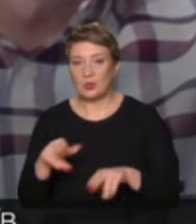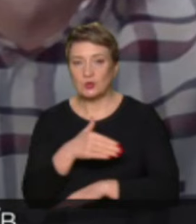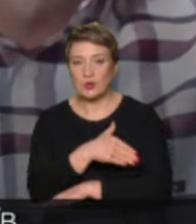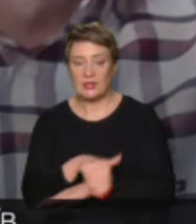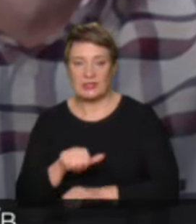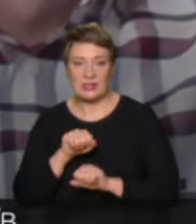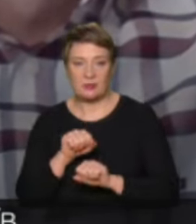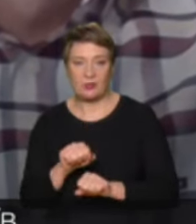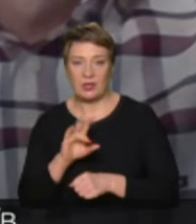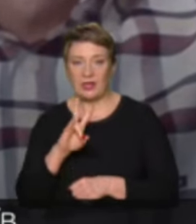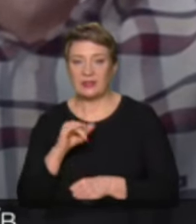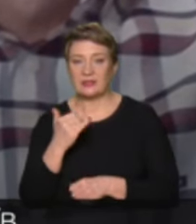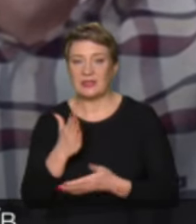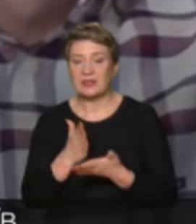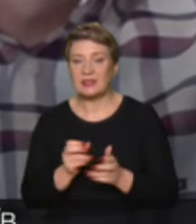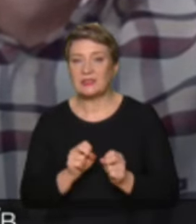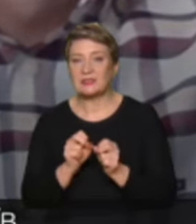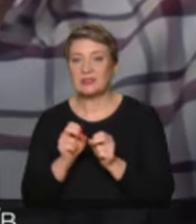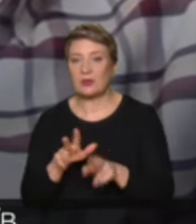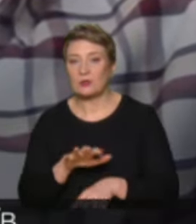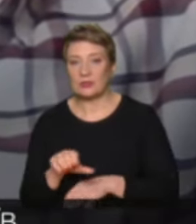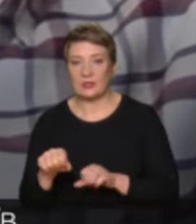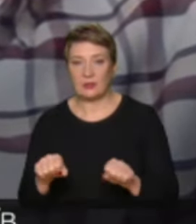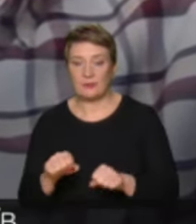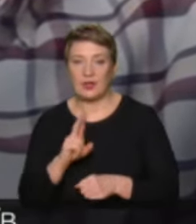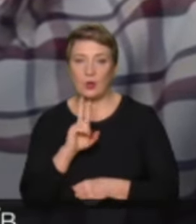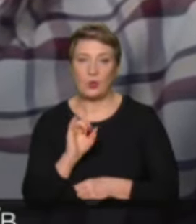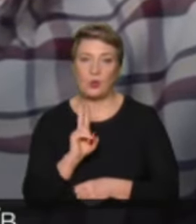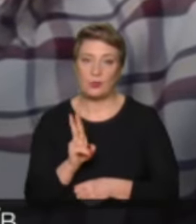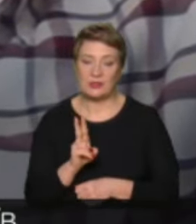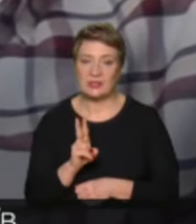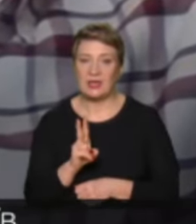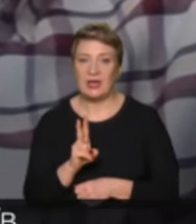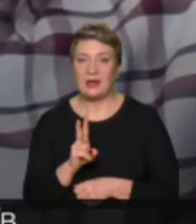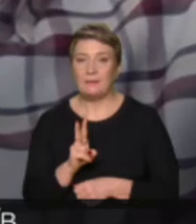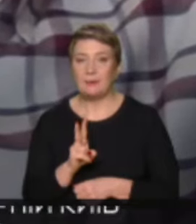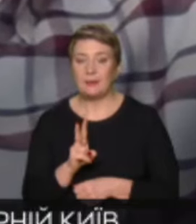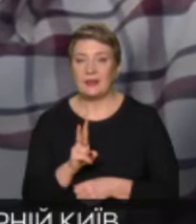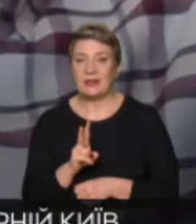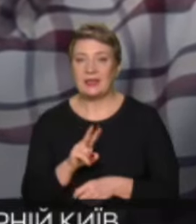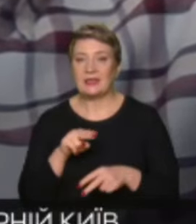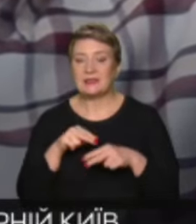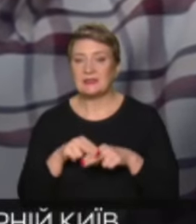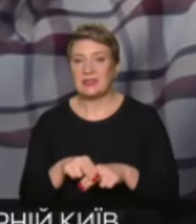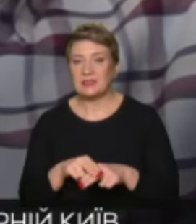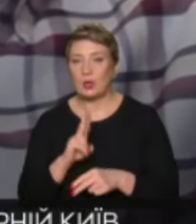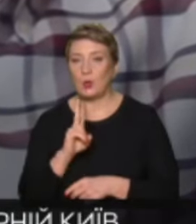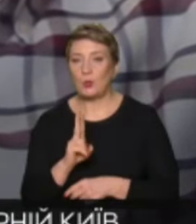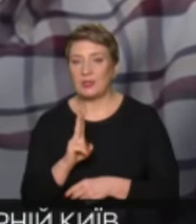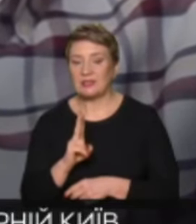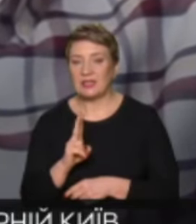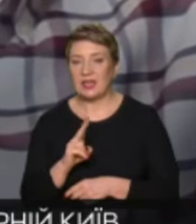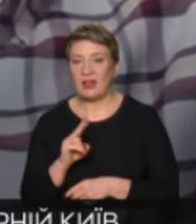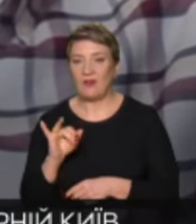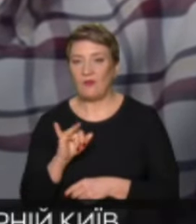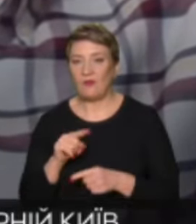А наскільки є загроза взагалі захоплення от Куп'янська і станції Куп'янська-Вузловий? В першу чергу про це